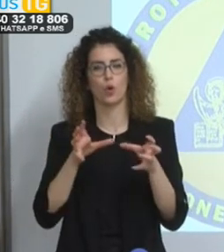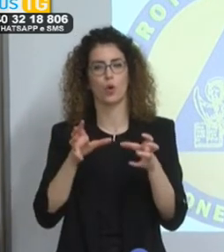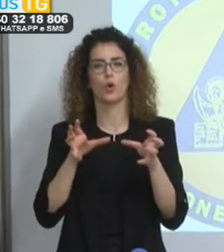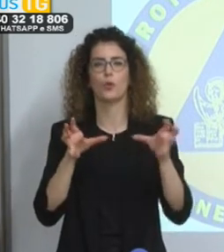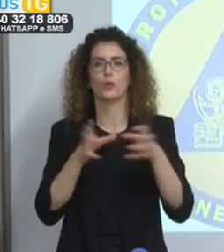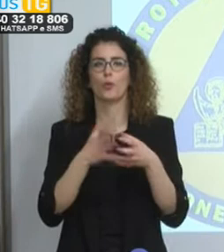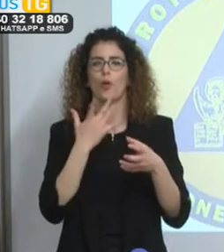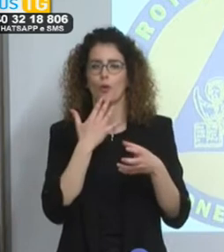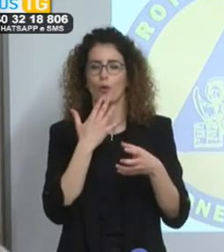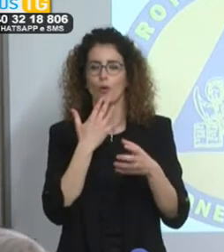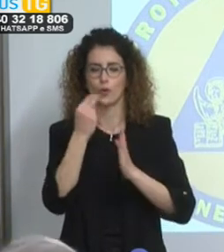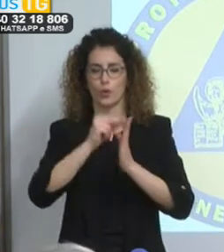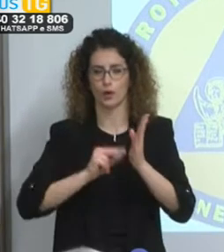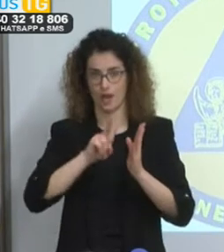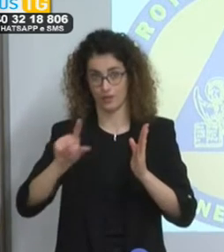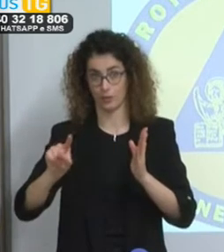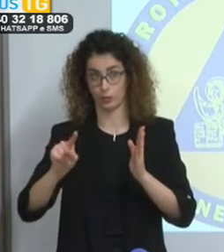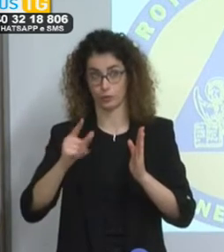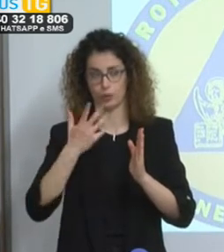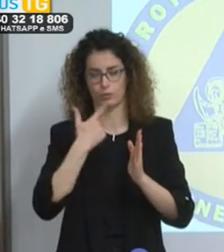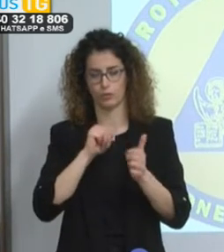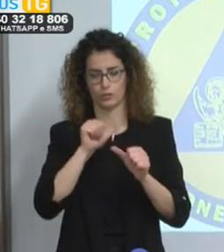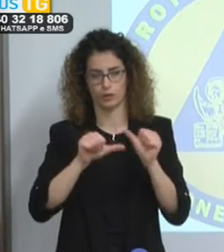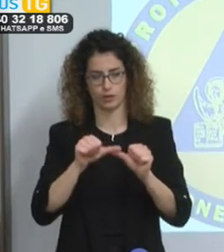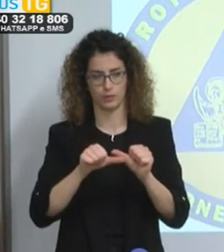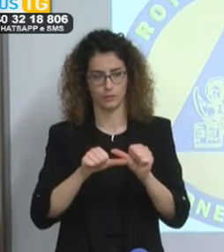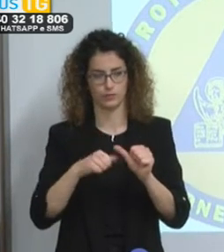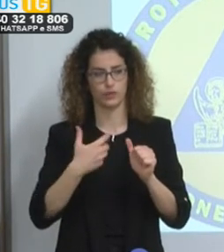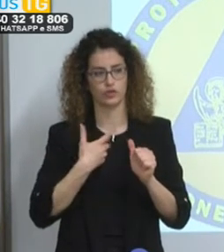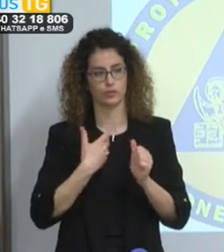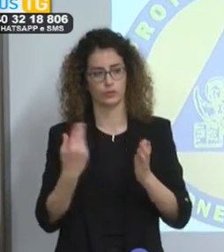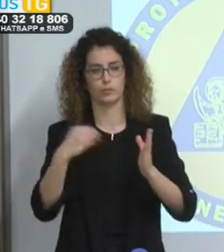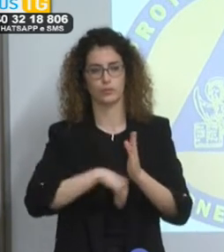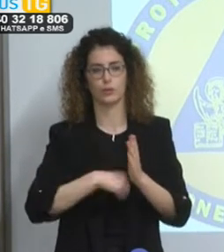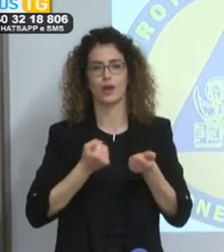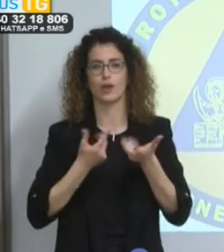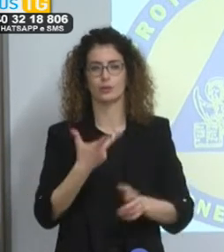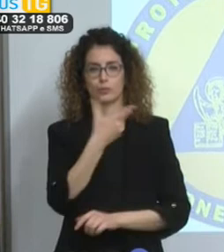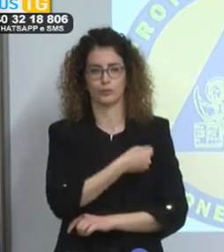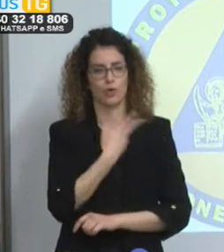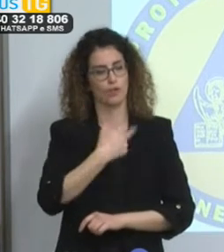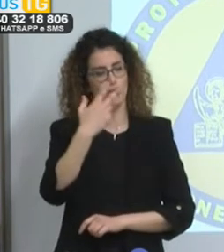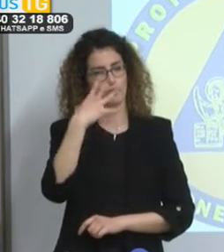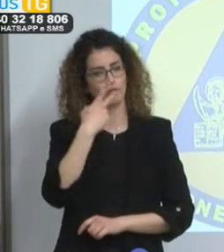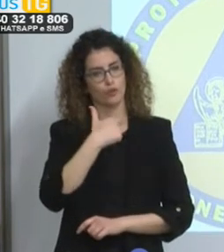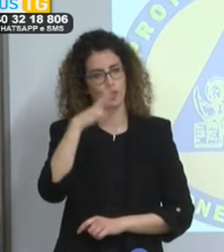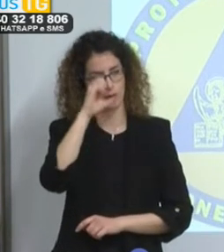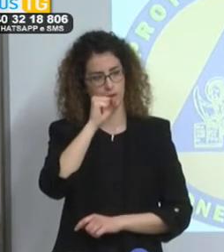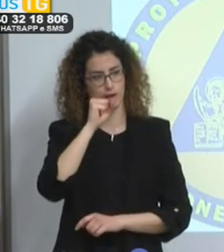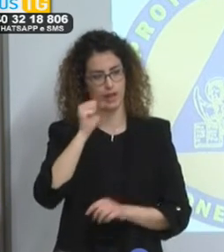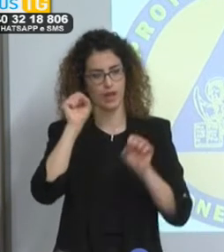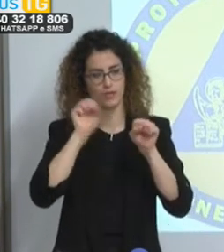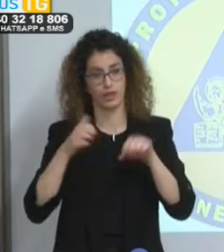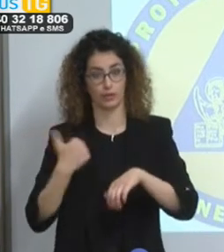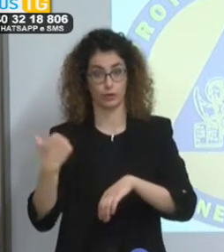colore. Esatto, inserendo anche il parametro del numero di vaccinazioni. Volevo capire, il Veneto è capofila, ci può dare